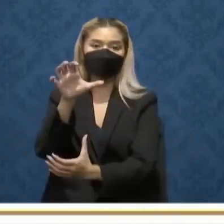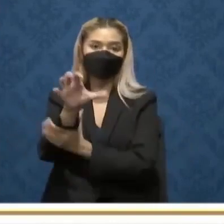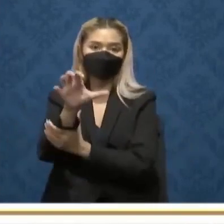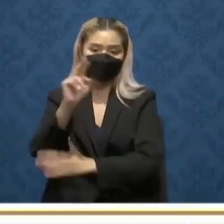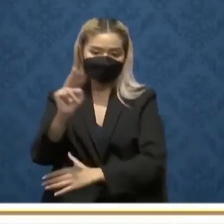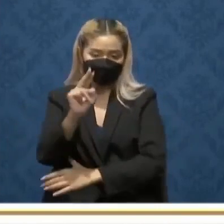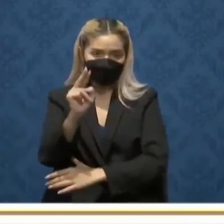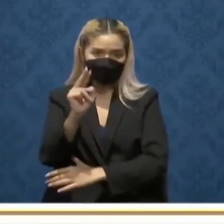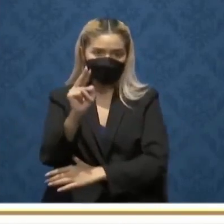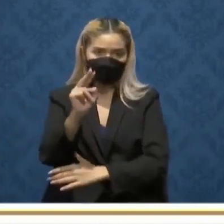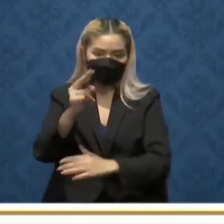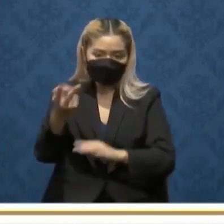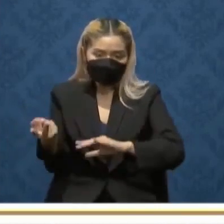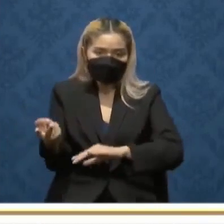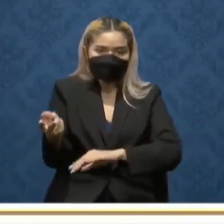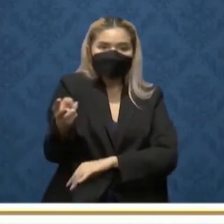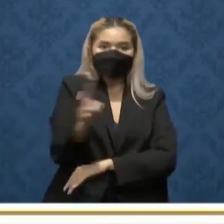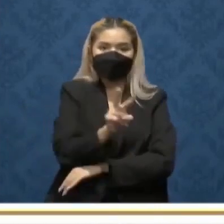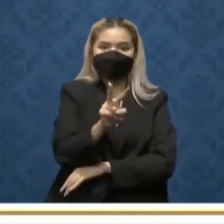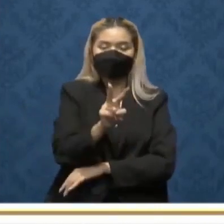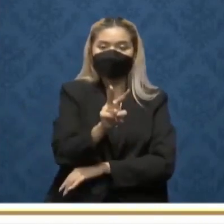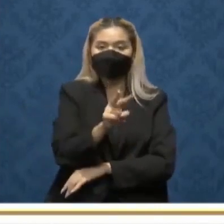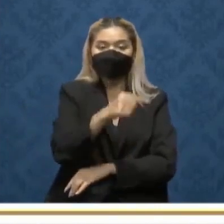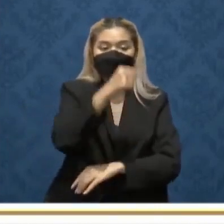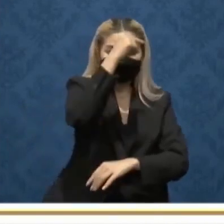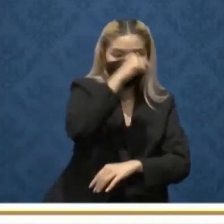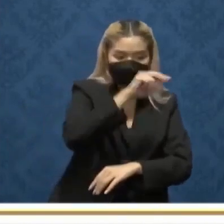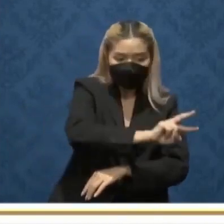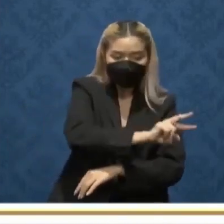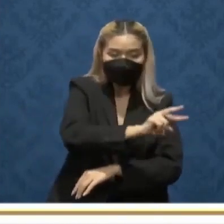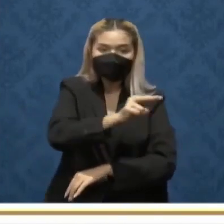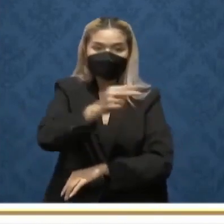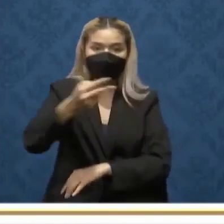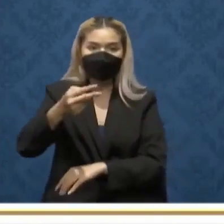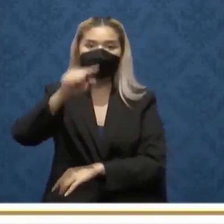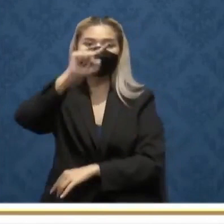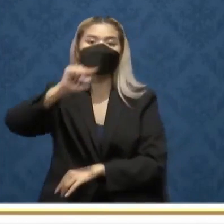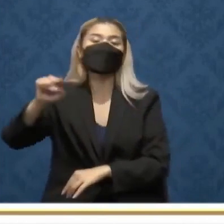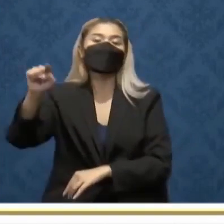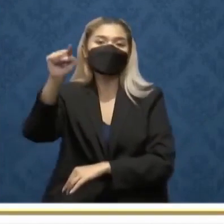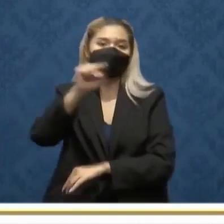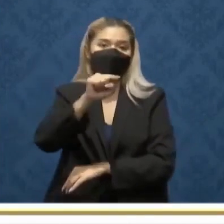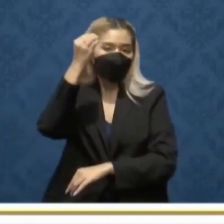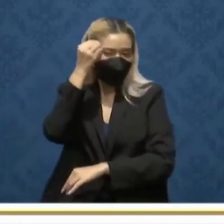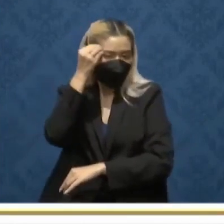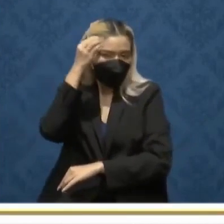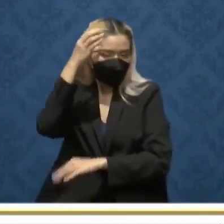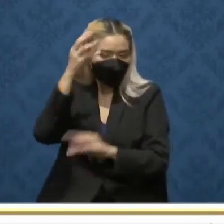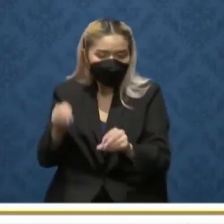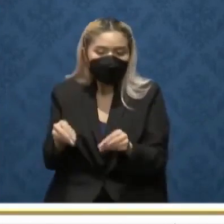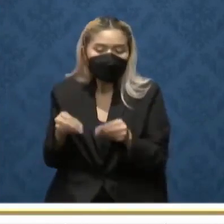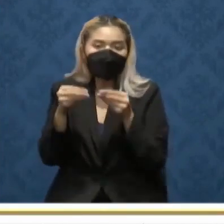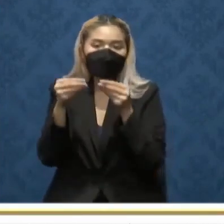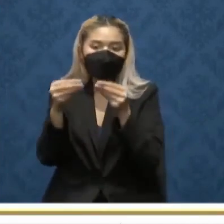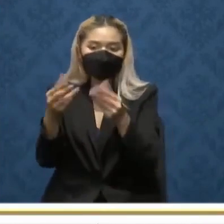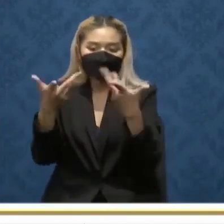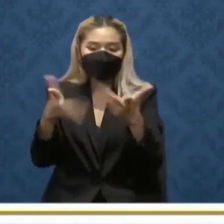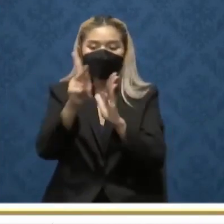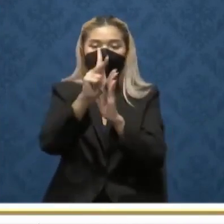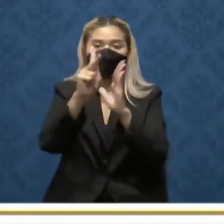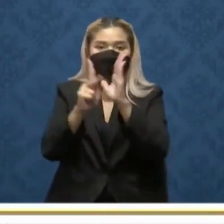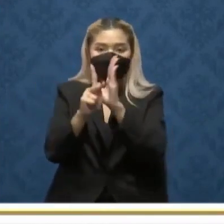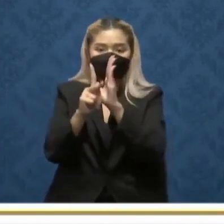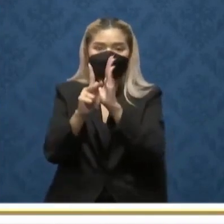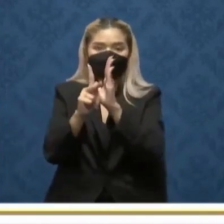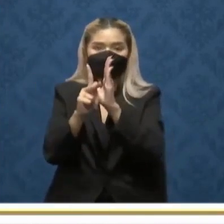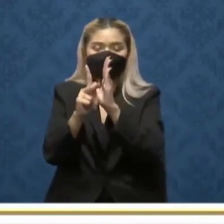าษาอังกฤษเพื่อที่เราจะสามารถแลกเปลี่ยนองค์ความรู้และเป็นสมาร์ทพาร์เลเมนต์และสามารถยกระดับของเราในการเรียนรู้ร่วมกับ